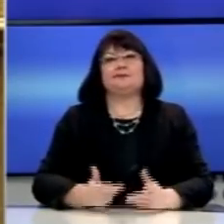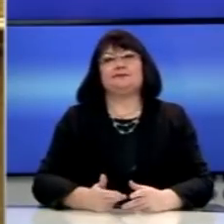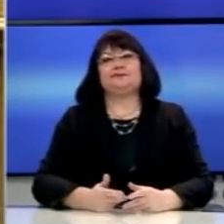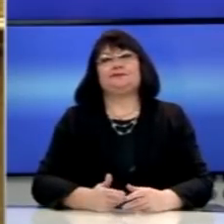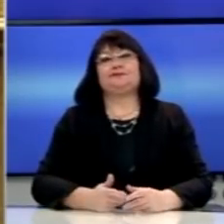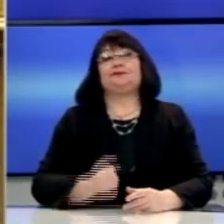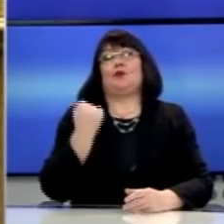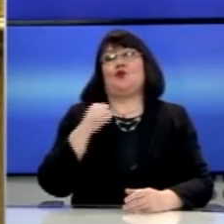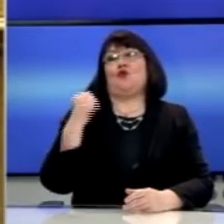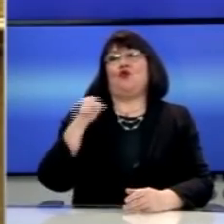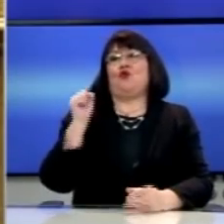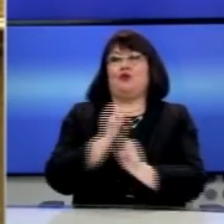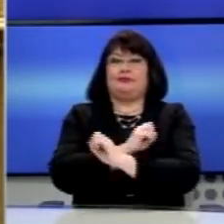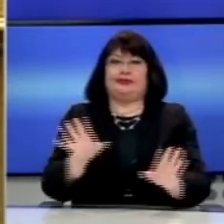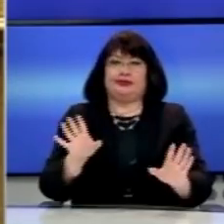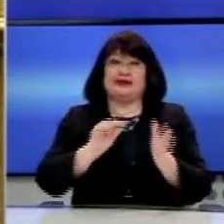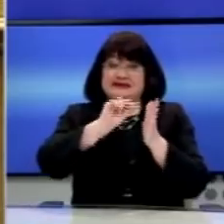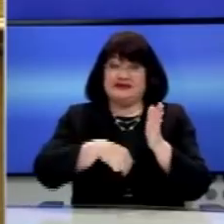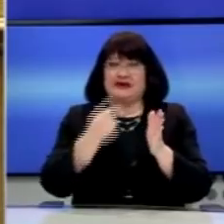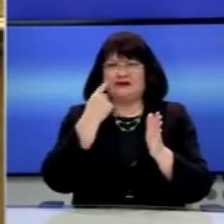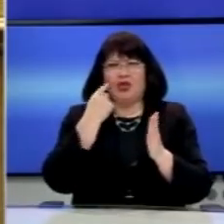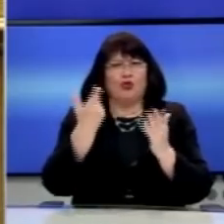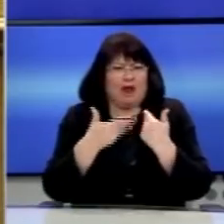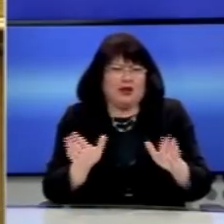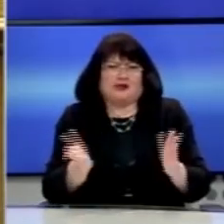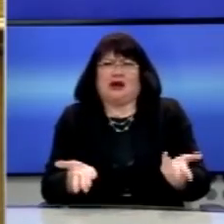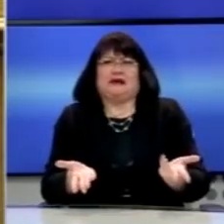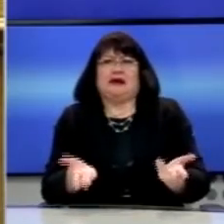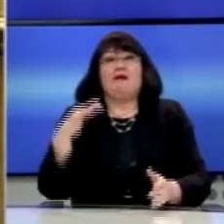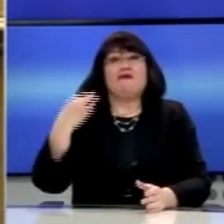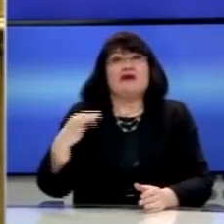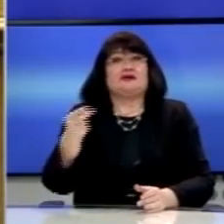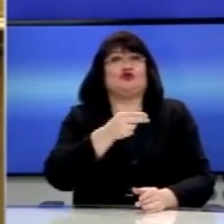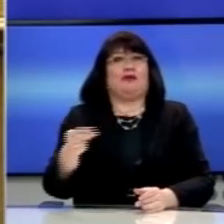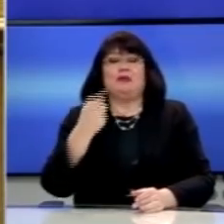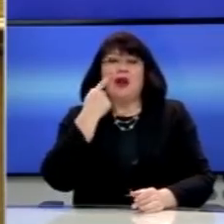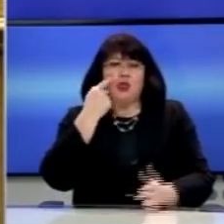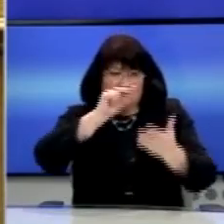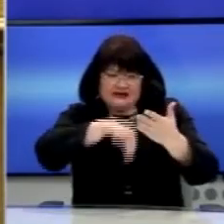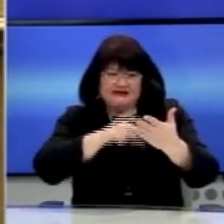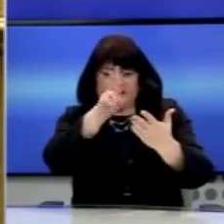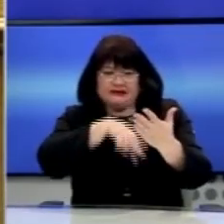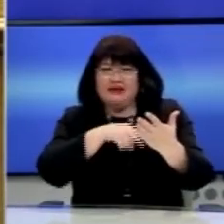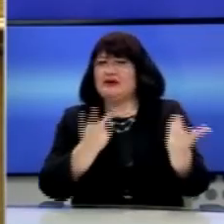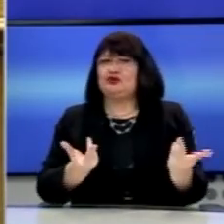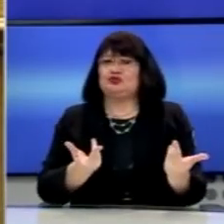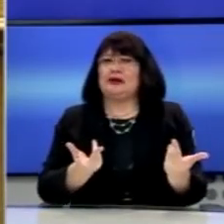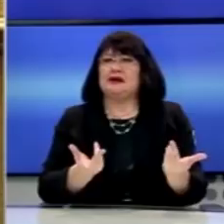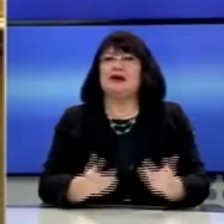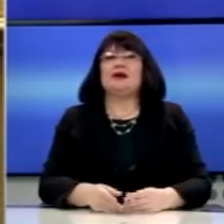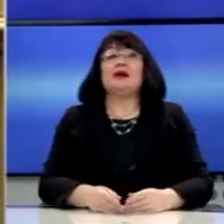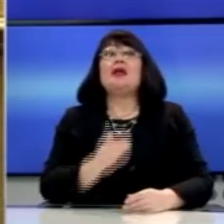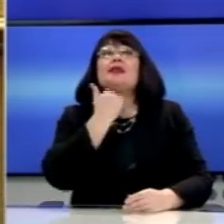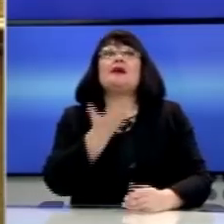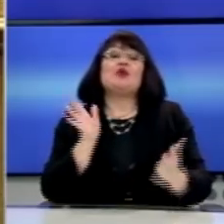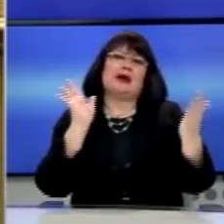η άρνηση δημοσιοποίησης των συμβάσεων σε ένα τόσο ευαίσθητο ζήτημα δεν συμβάλλει να